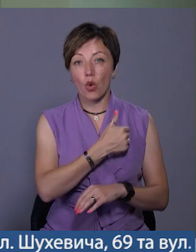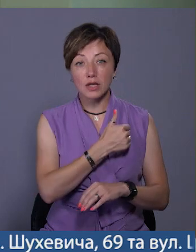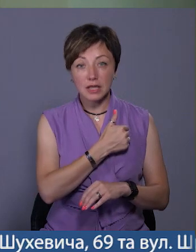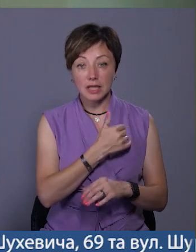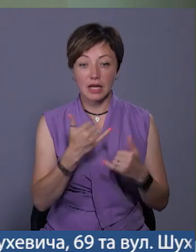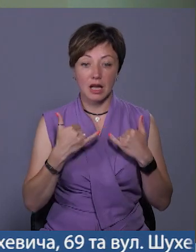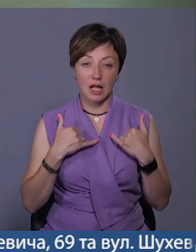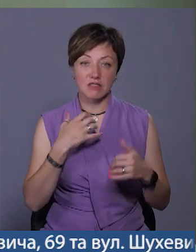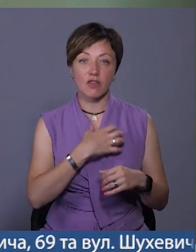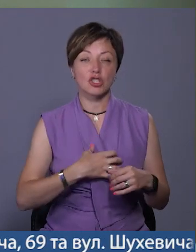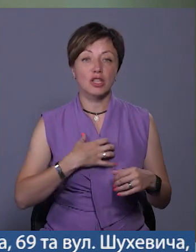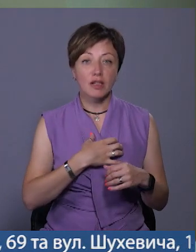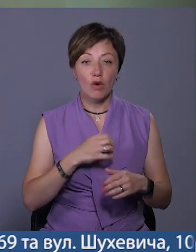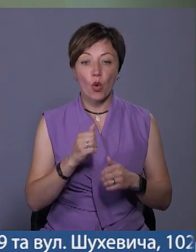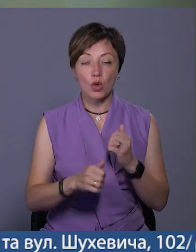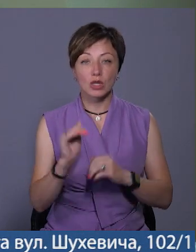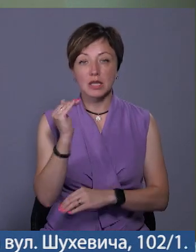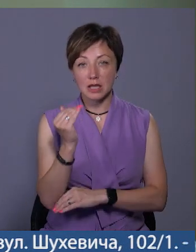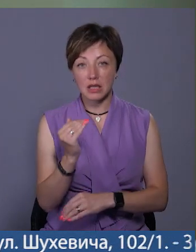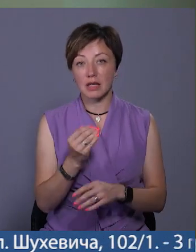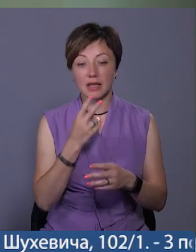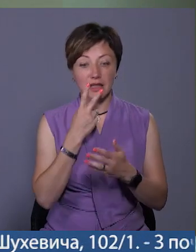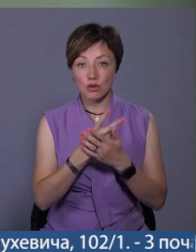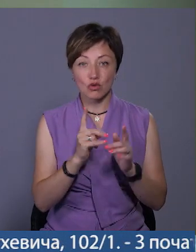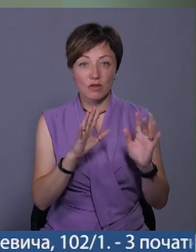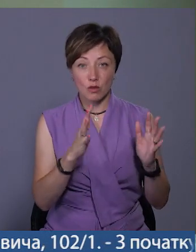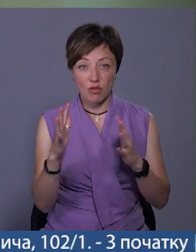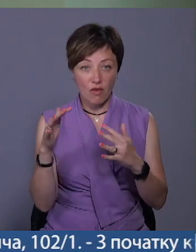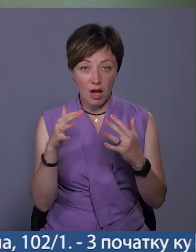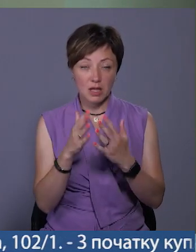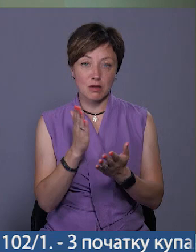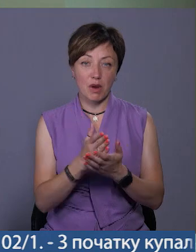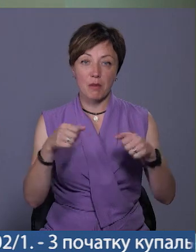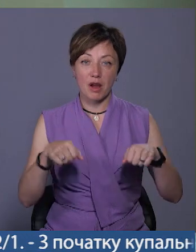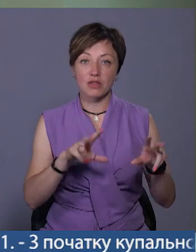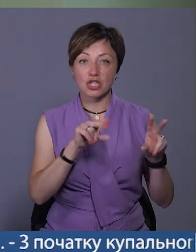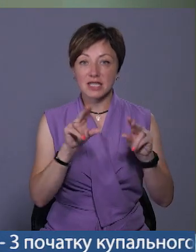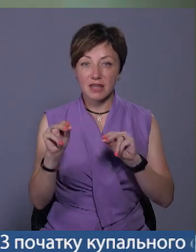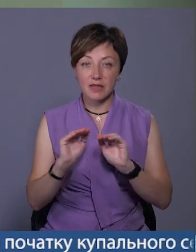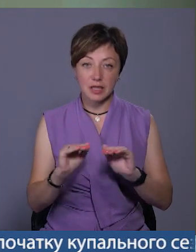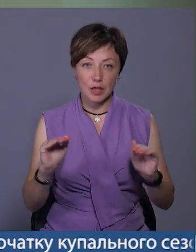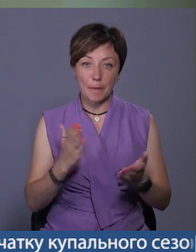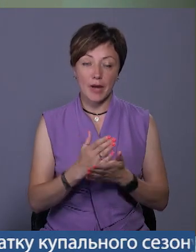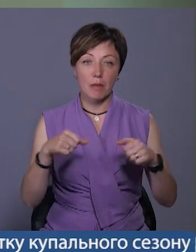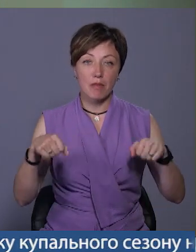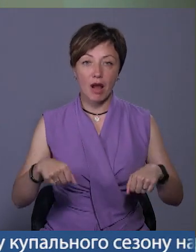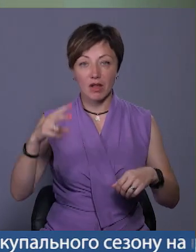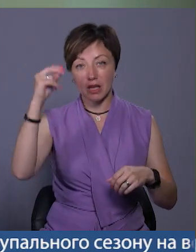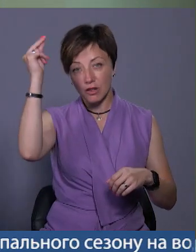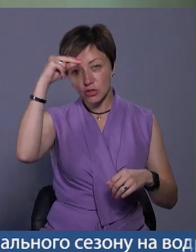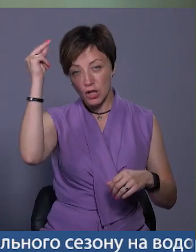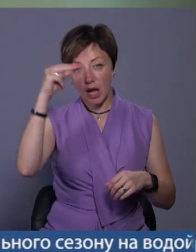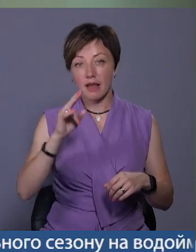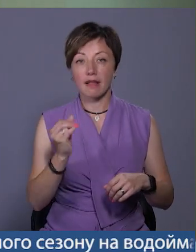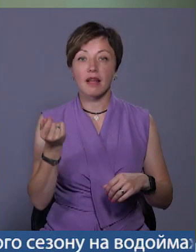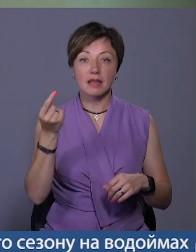для нас це важливо, тому що кожна дитина, попри це все, що зараз відбувається, має право на щасливе дитинство, має право на навчання, має право